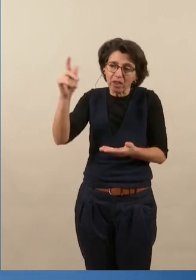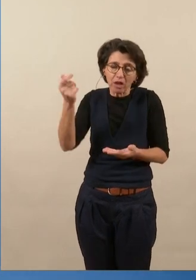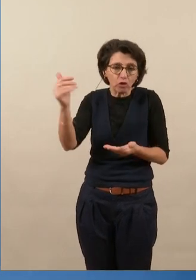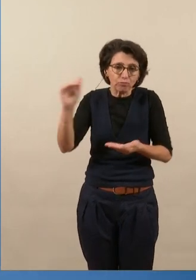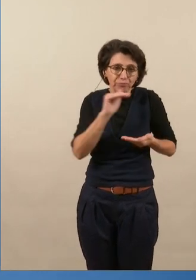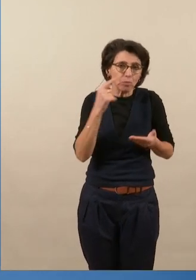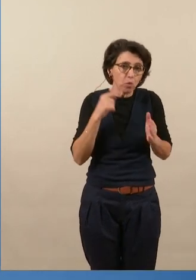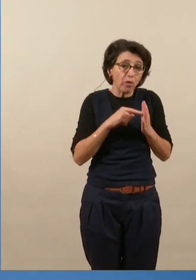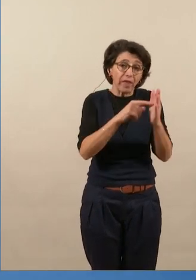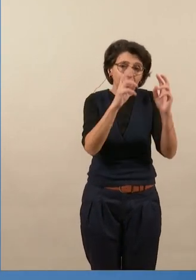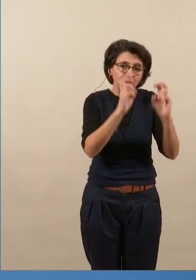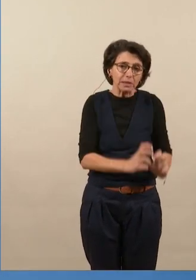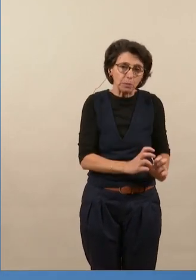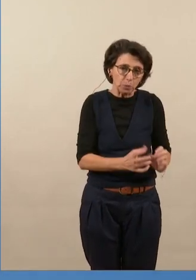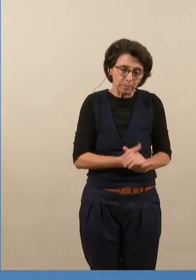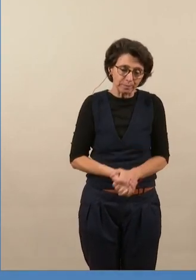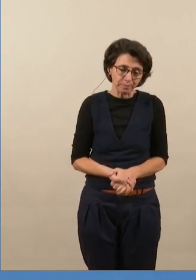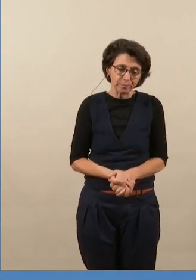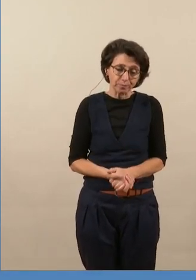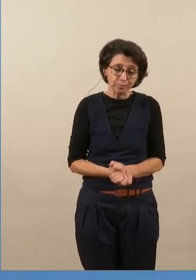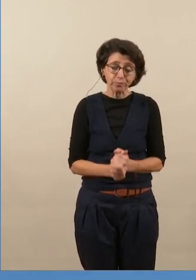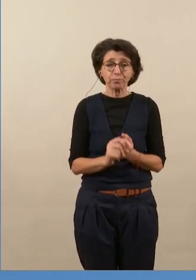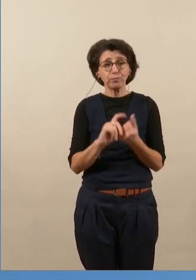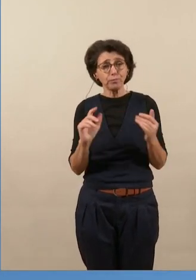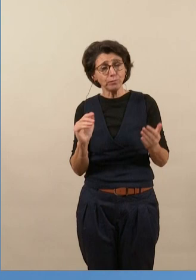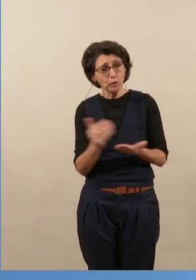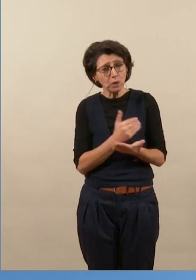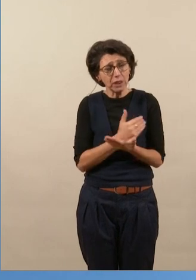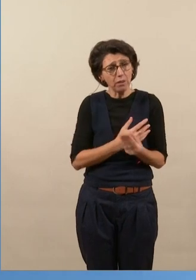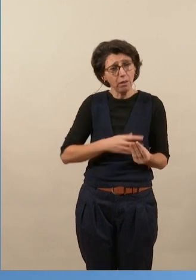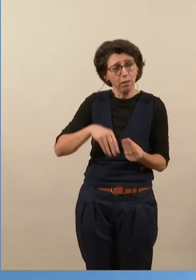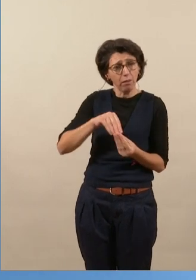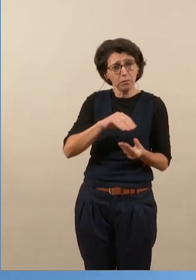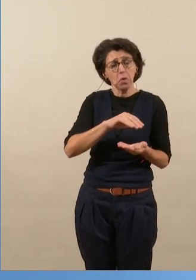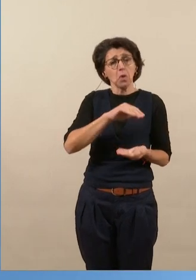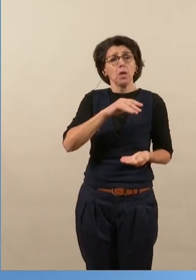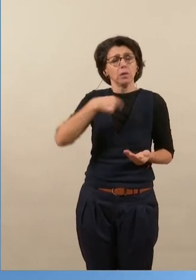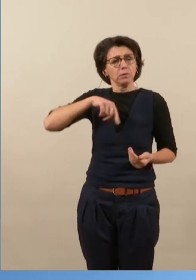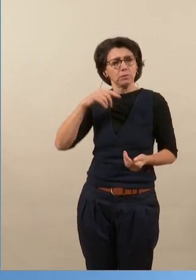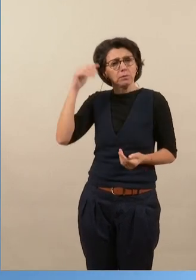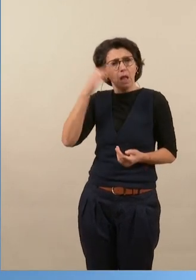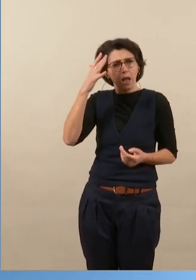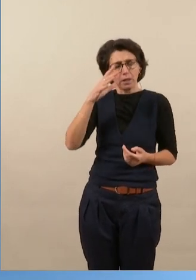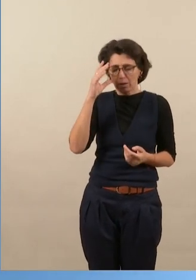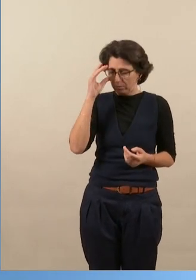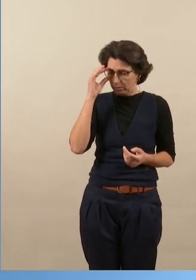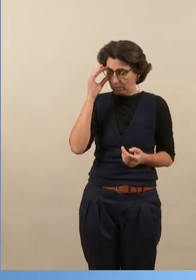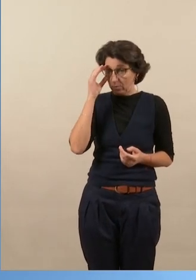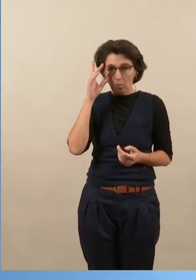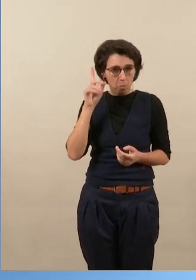ceci étant dit malgré ces recettes supplémentaires nous sommes inquiets pour l'avenir pour au moins deux